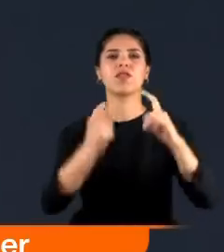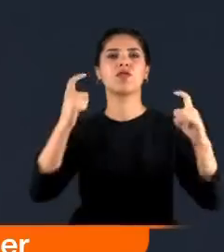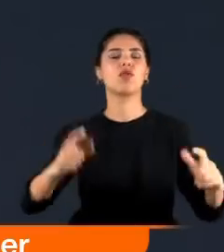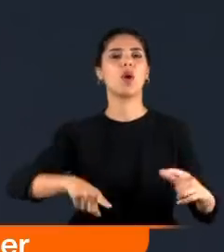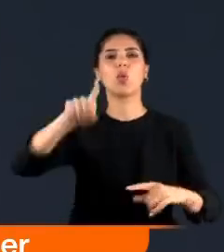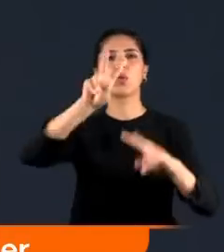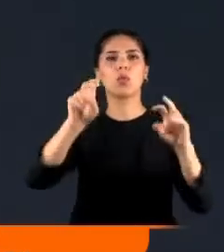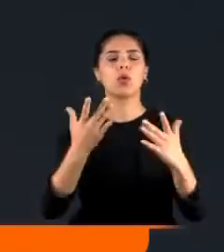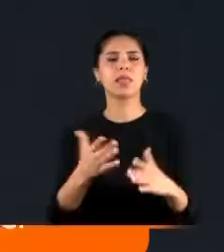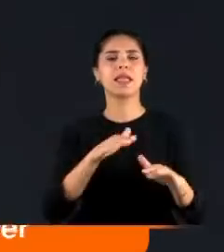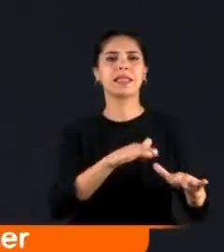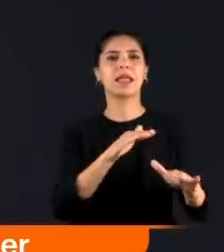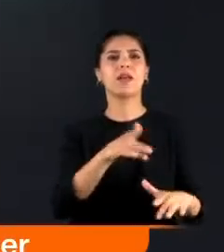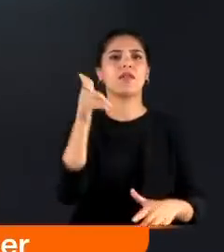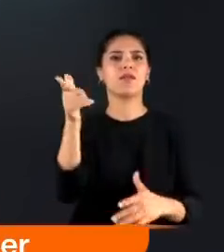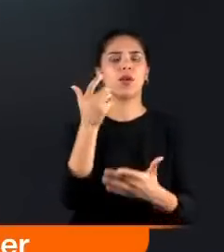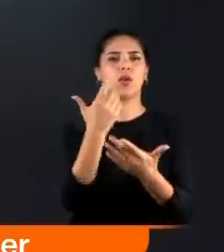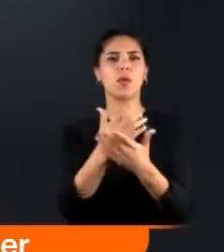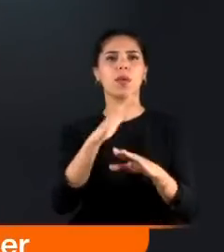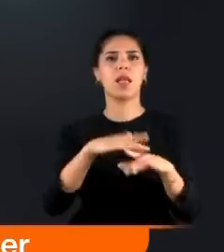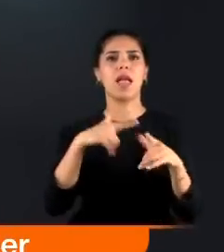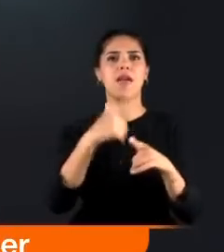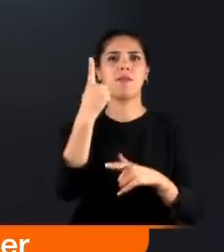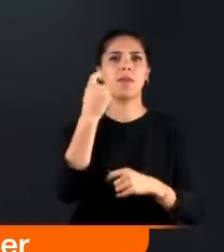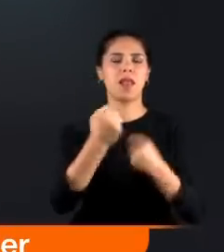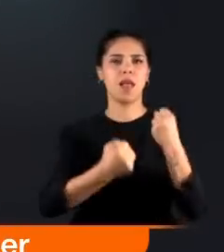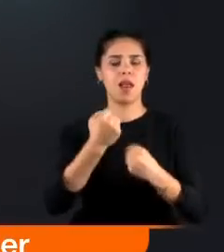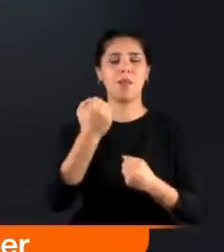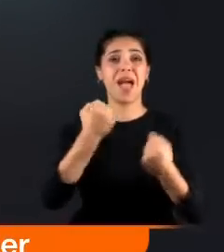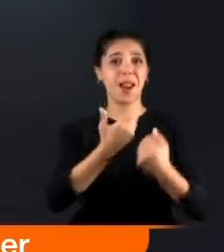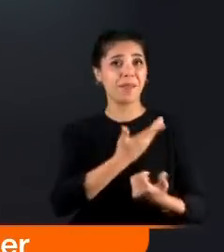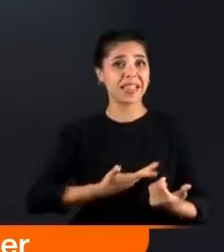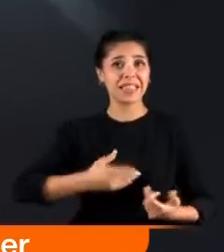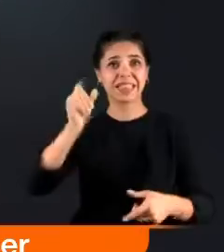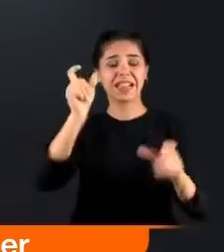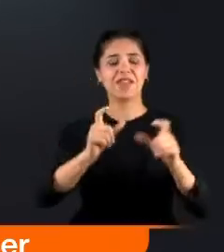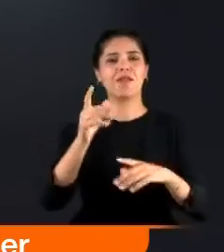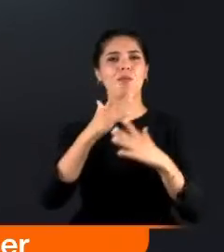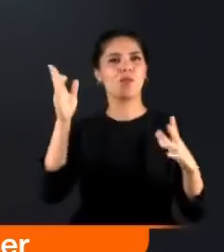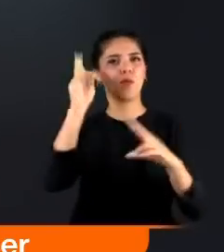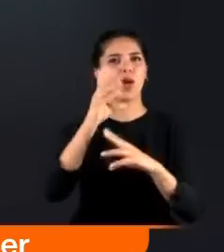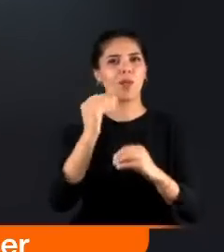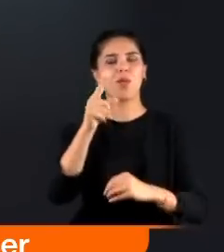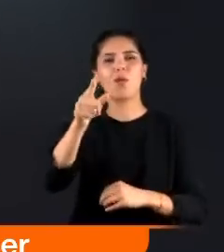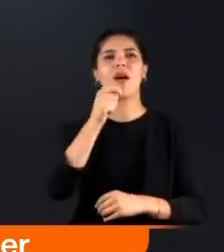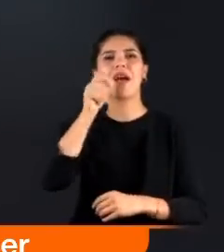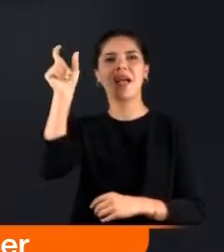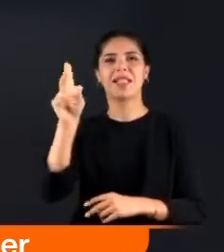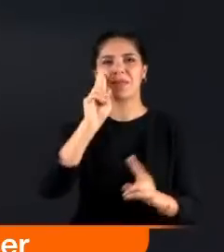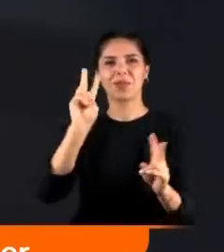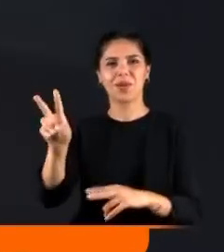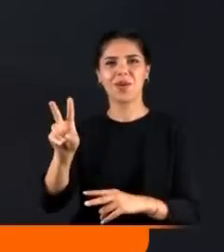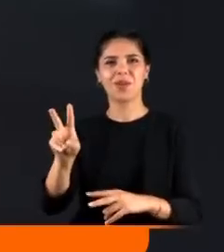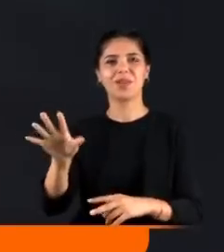Çekya'nın gündemi ise trafikte görüntülenen formül aracı. Otomobil severler en büyük hayallerini gerçekleştiren o adamı görünce